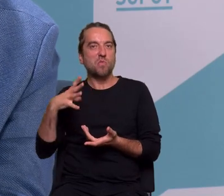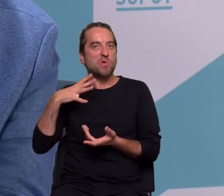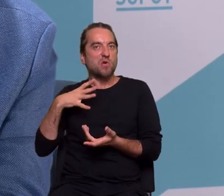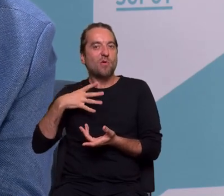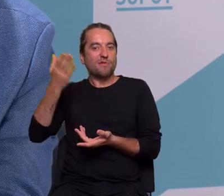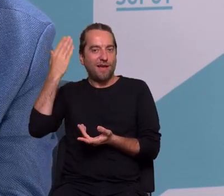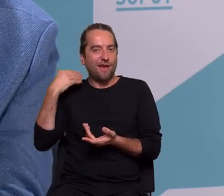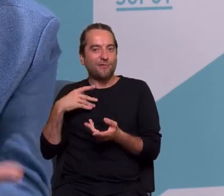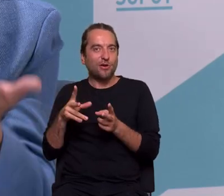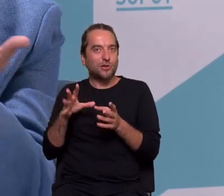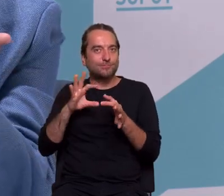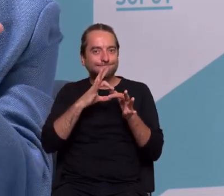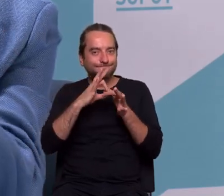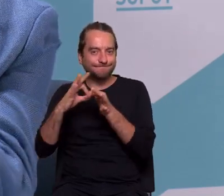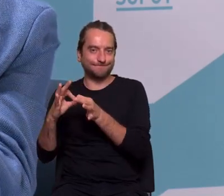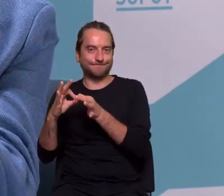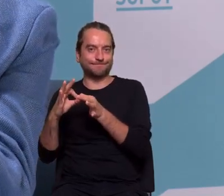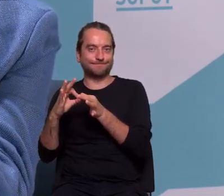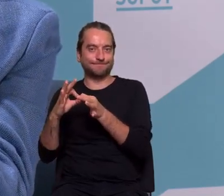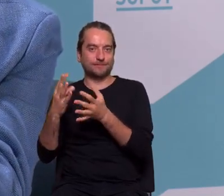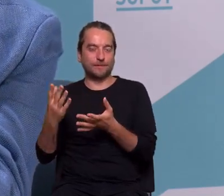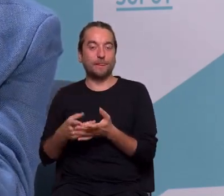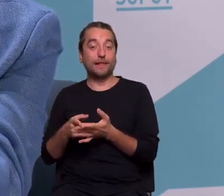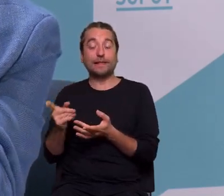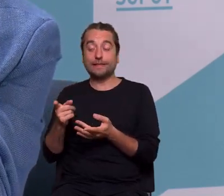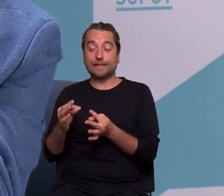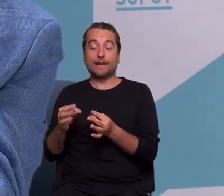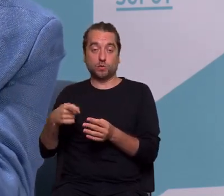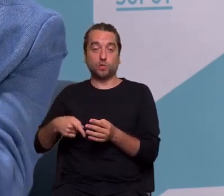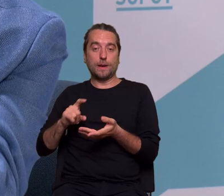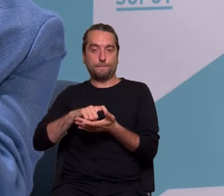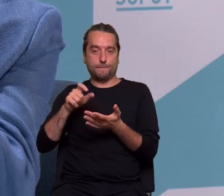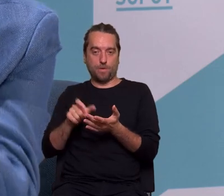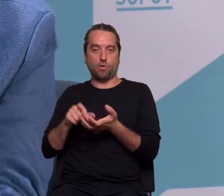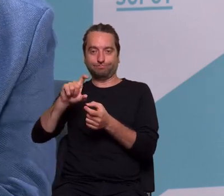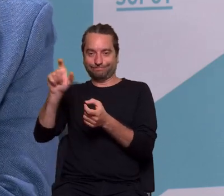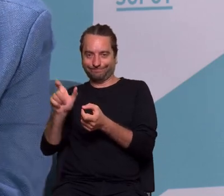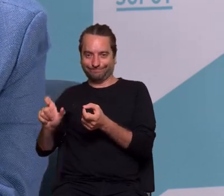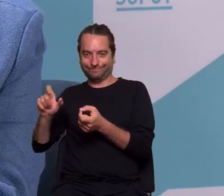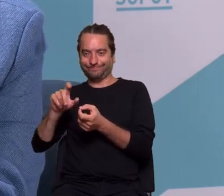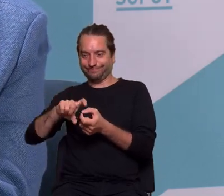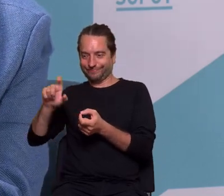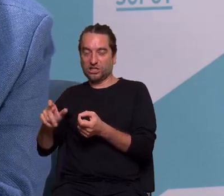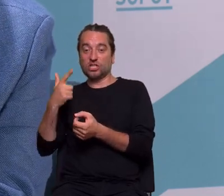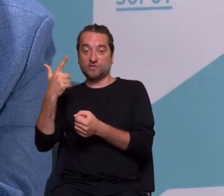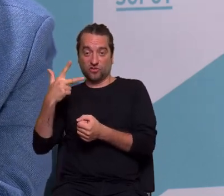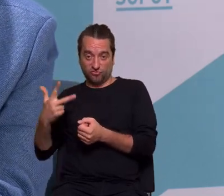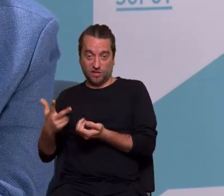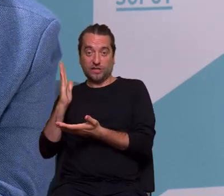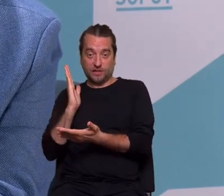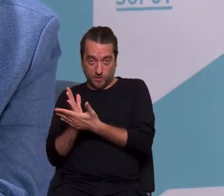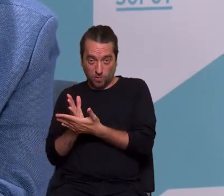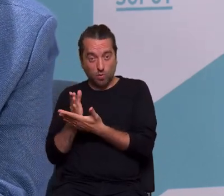ten pomysł, że ta swastyka jakby ona jest, ale jest niecała, nie? Jest jakby ułamkiem tego czegoś, jest w pewnym sensie